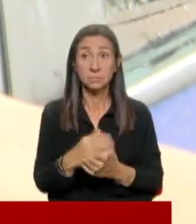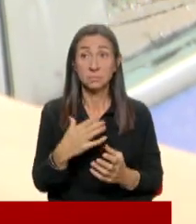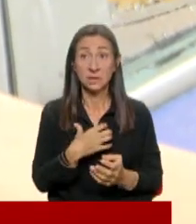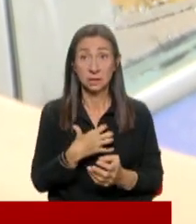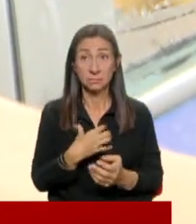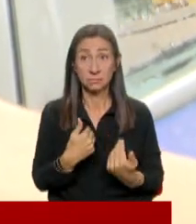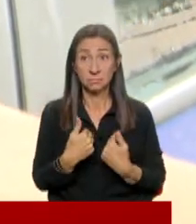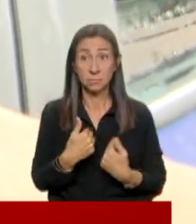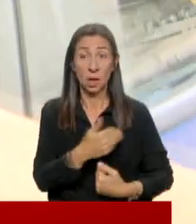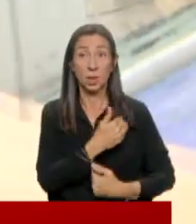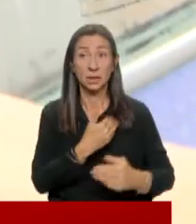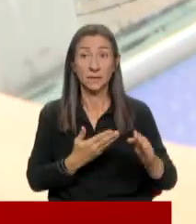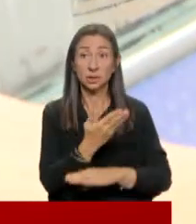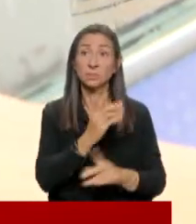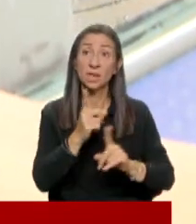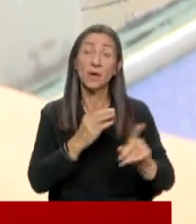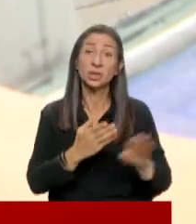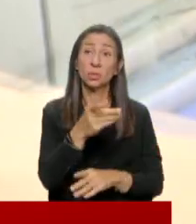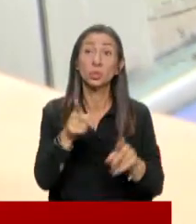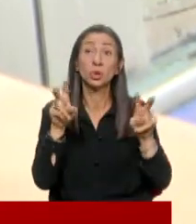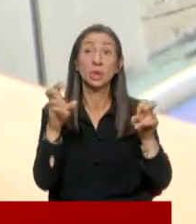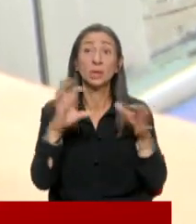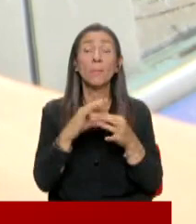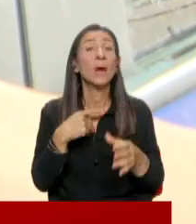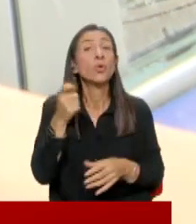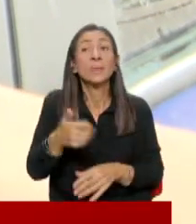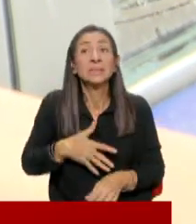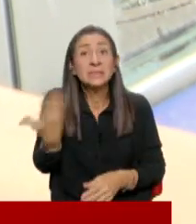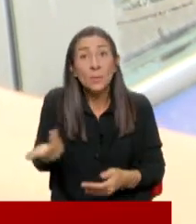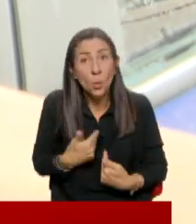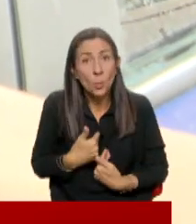Kendim avukata vereceğim. Dava açacağım bu konuyla ilgili. Ben bunu ödemek istemiyorum mesela.